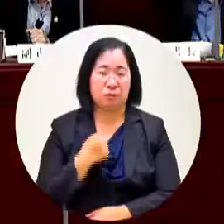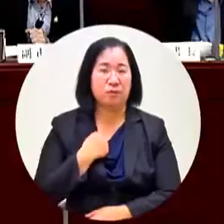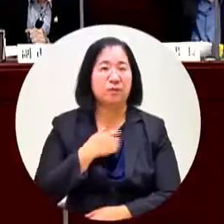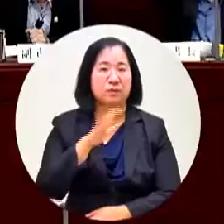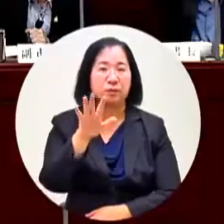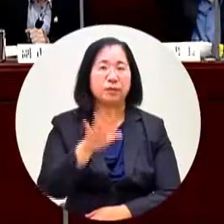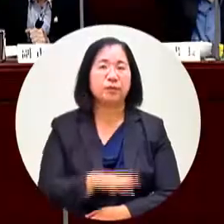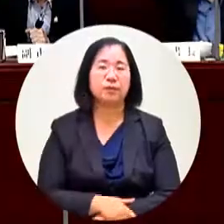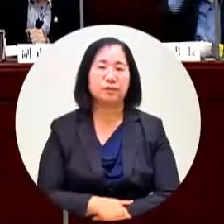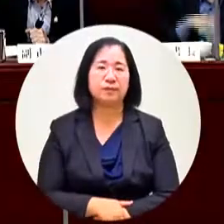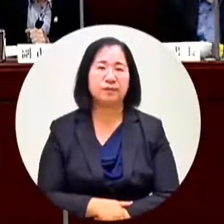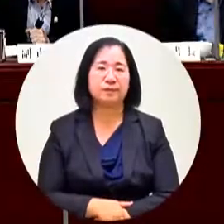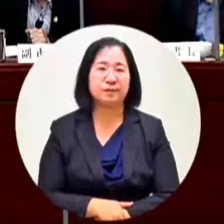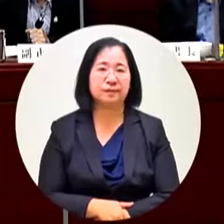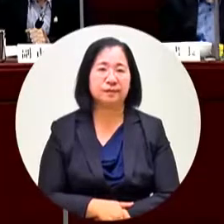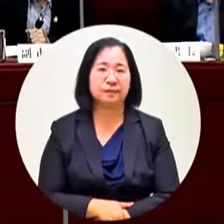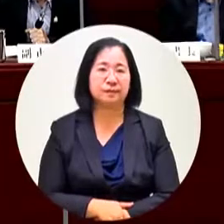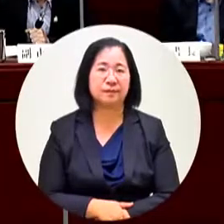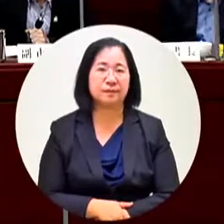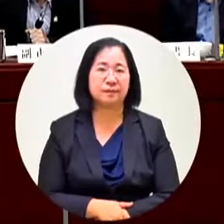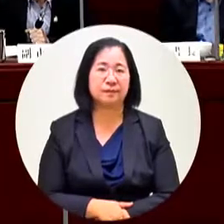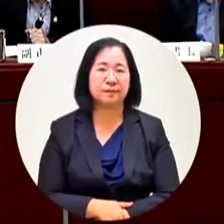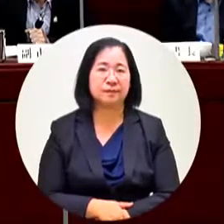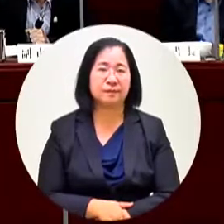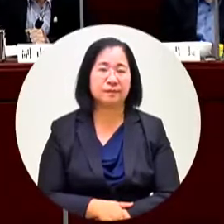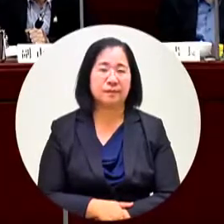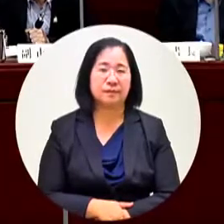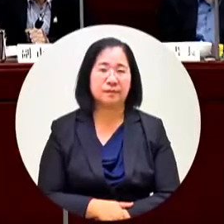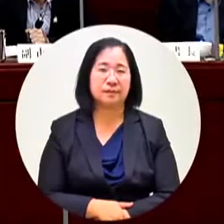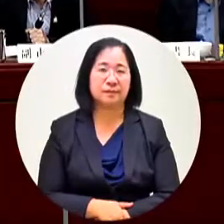了《花妈心乃威》这本书